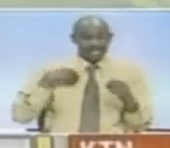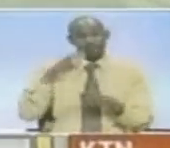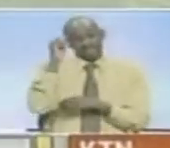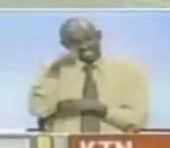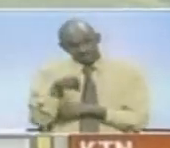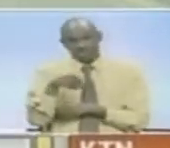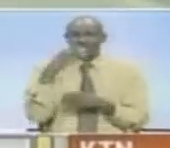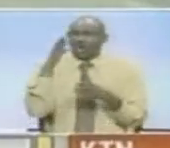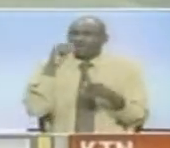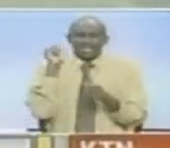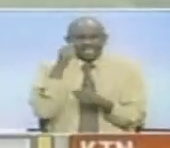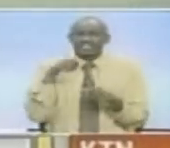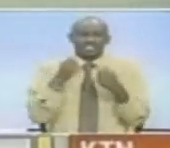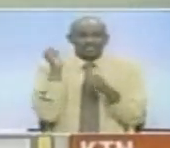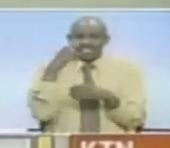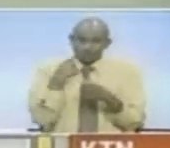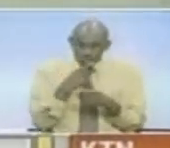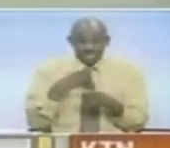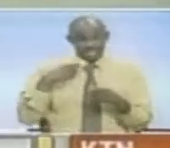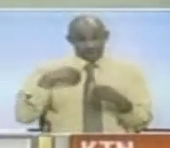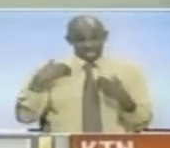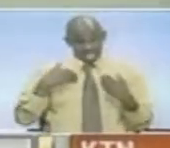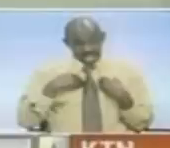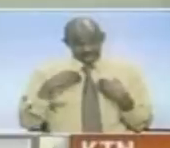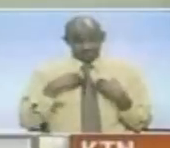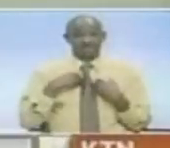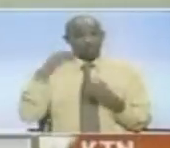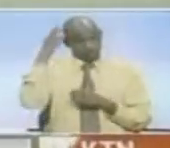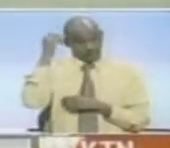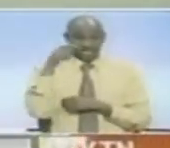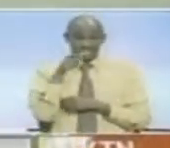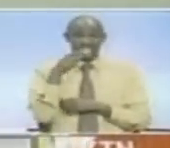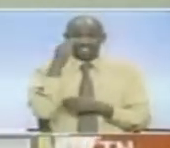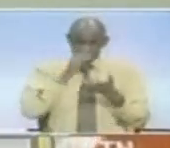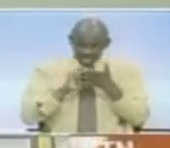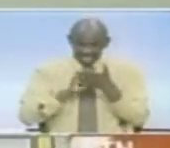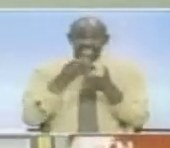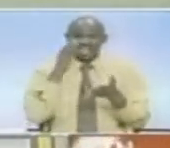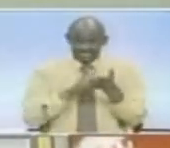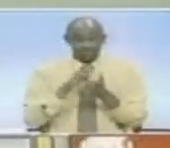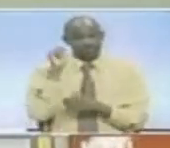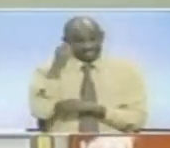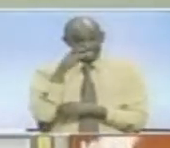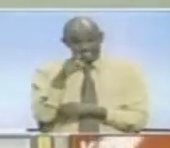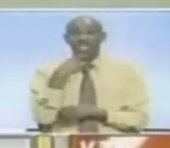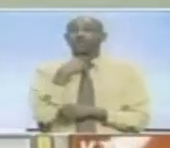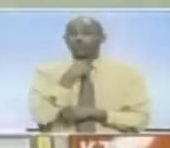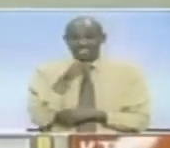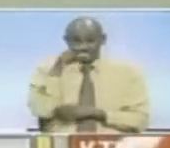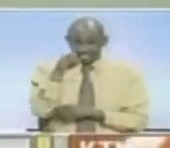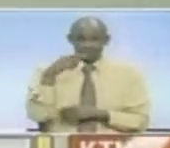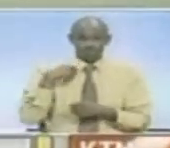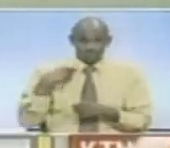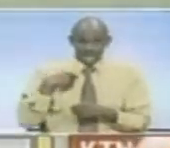mtetezi wa Kenya? Hii leo mwanahabari wetu mpekuzi Mohammed Ali amemwandikia barua Rais Uhuru Kenyatta na kumtaka